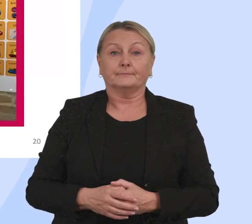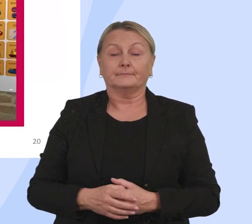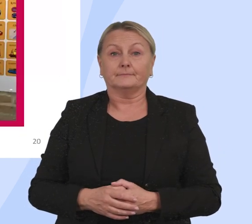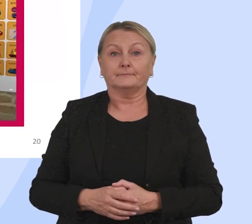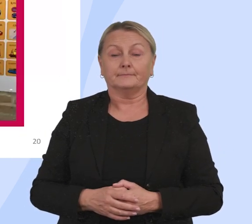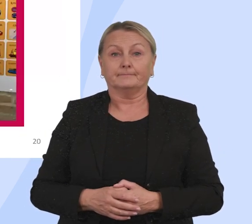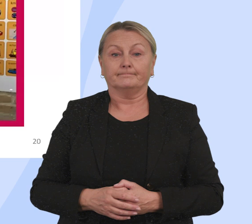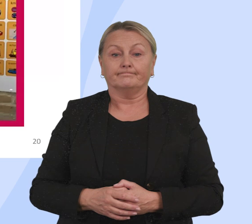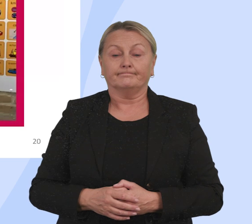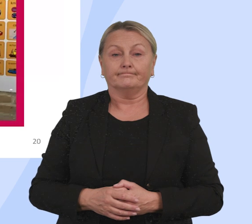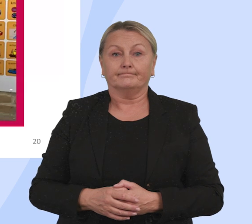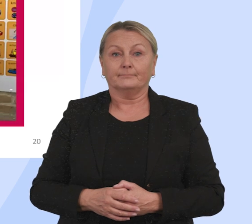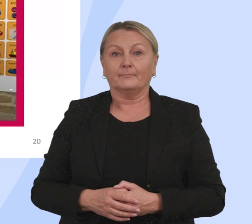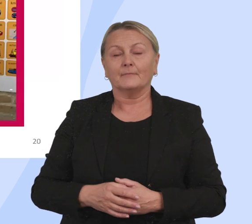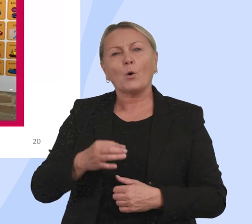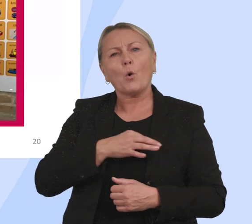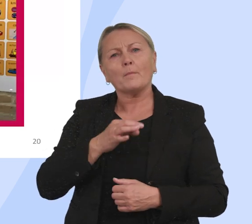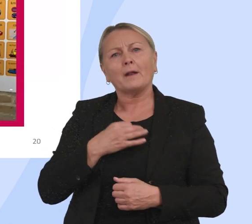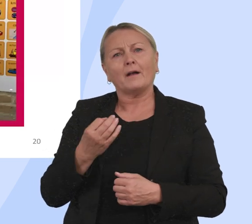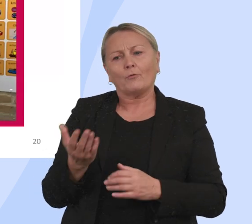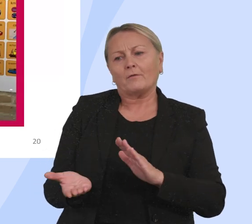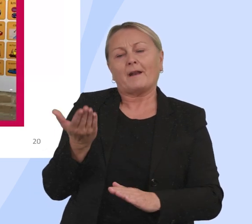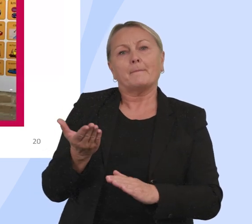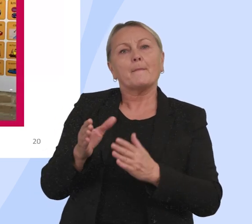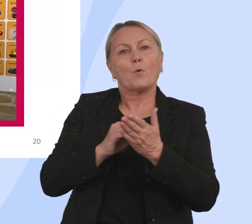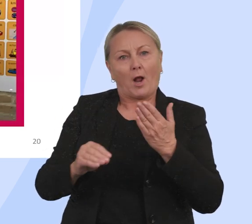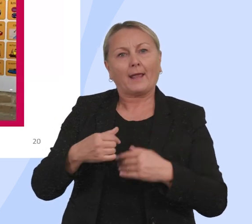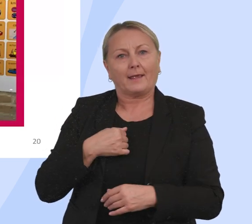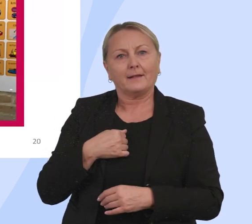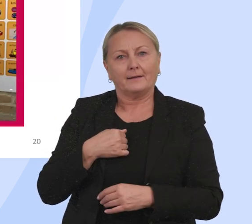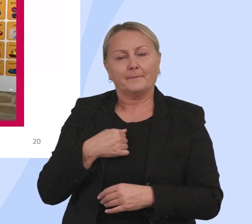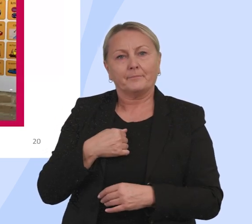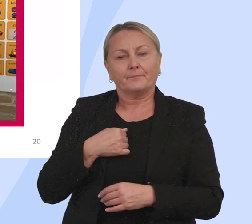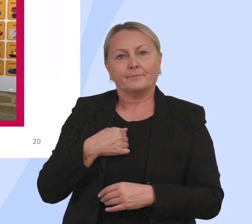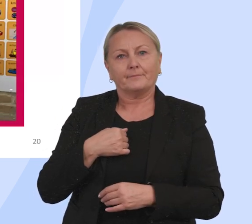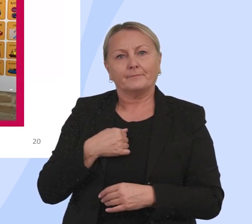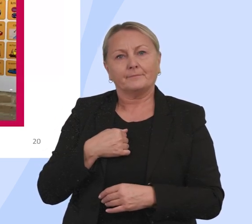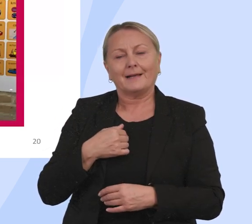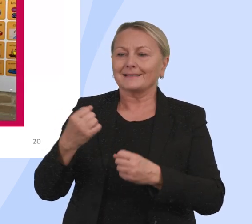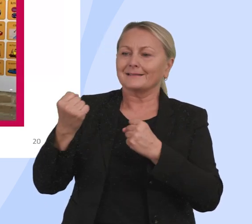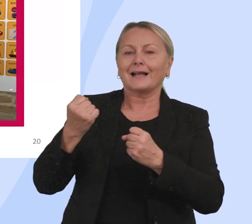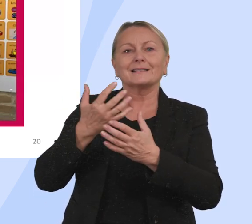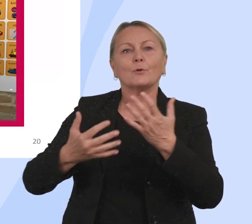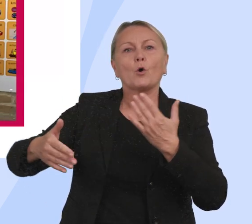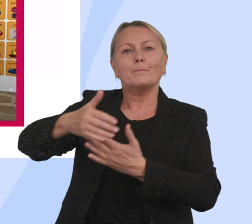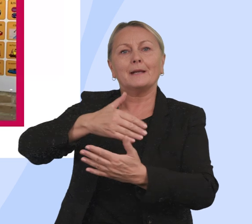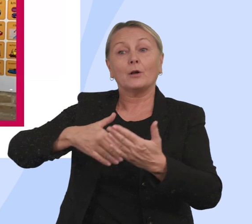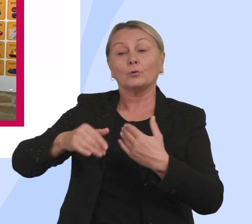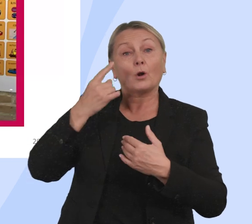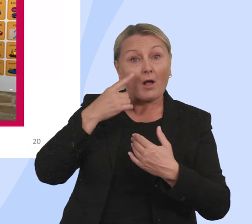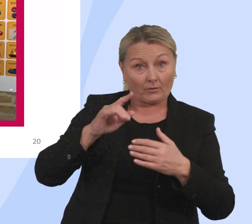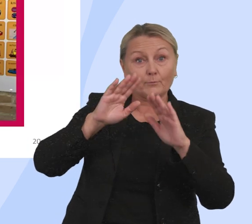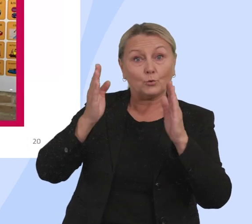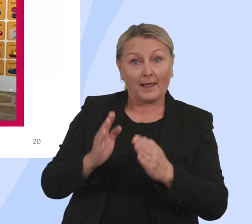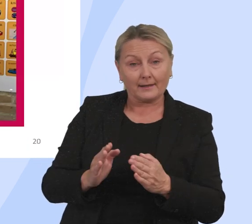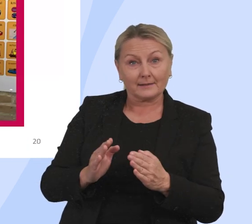Godt. Så det har jeg måske gjort min pointe klar. Altså et stærkt sprogmiljø er, når der kan modelleres, når det er